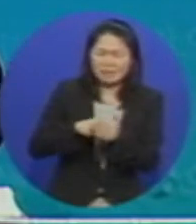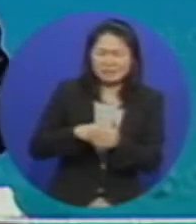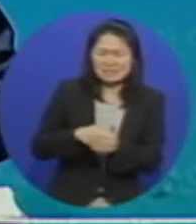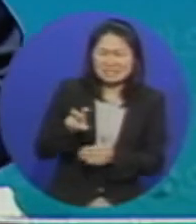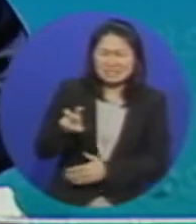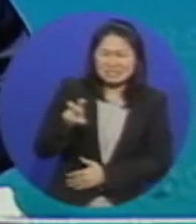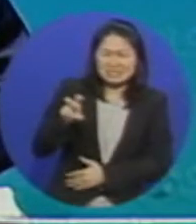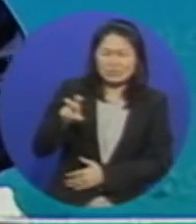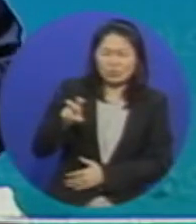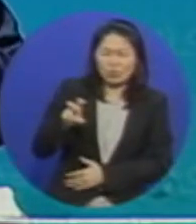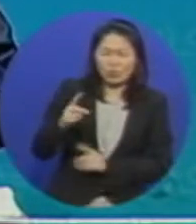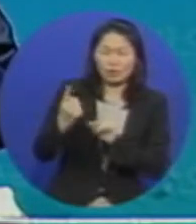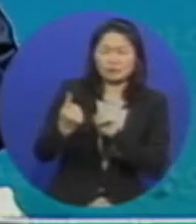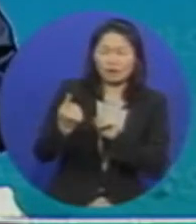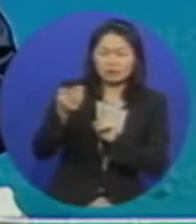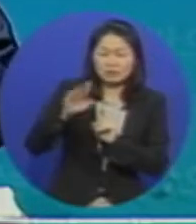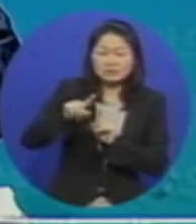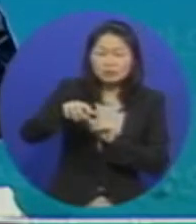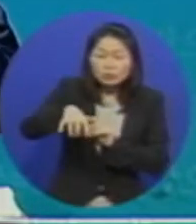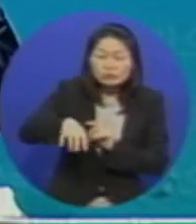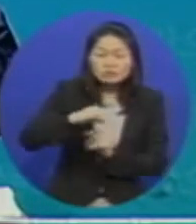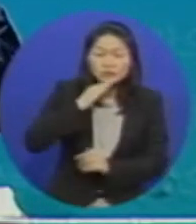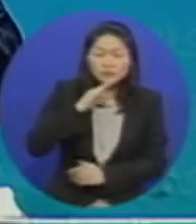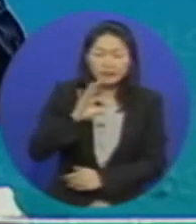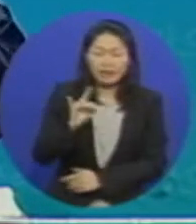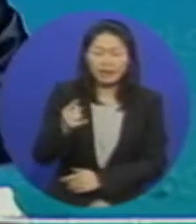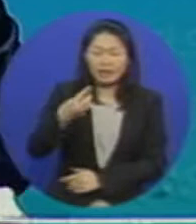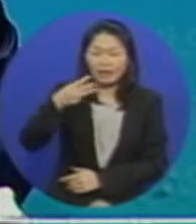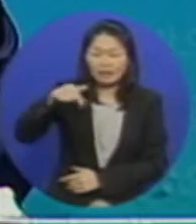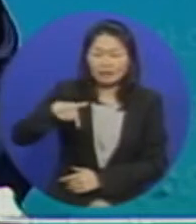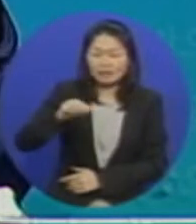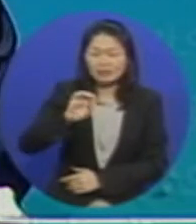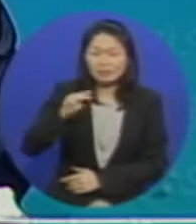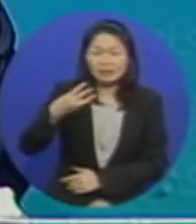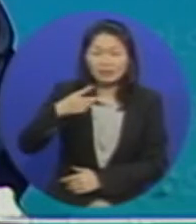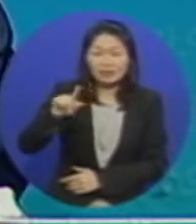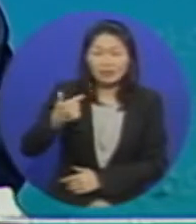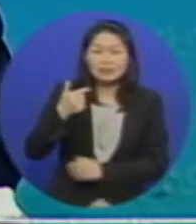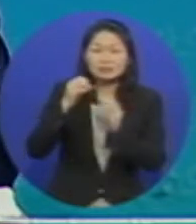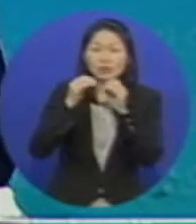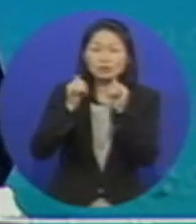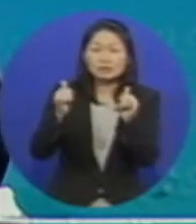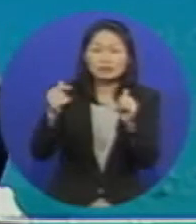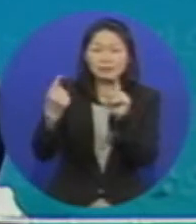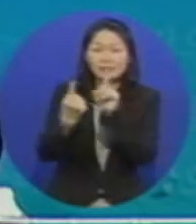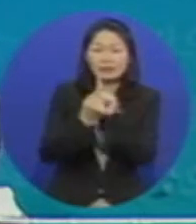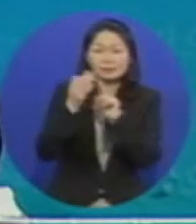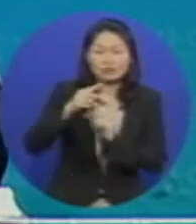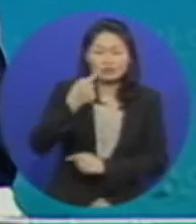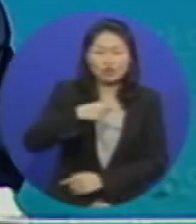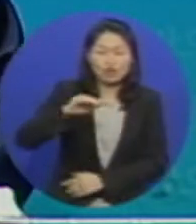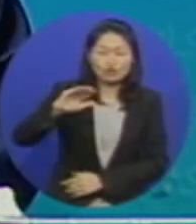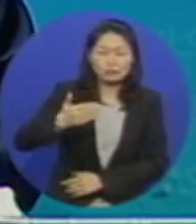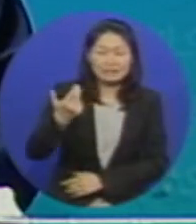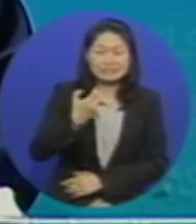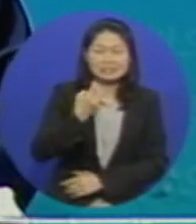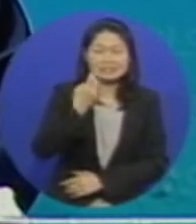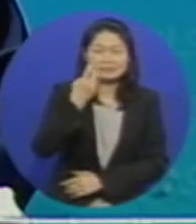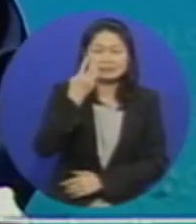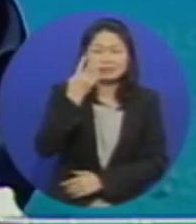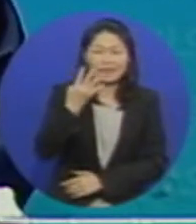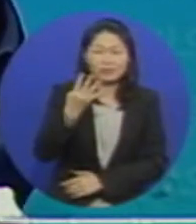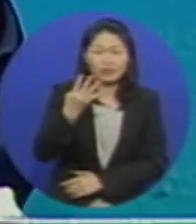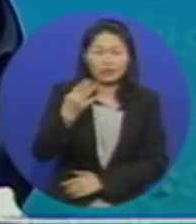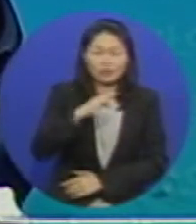그런데 그 수용소에서 에릭 리델 선교사님을 만납니다 여러분 1924년 파리 월드컵